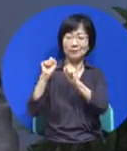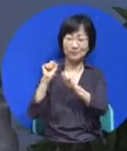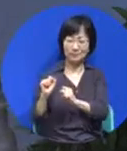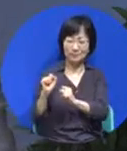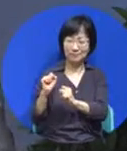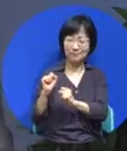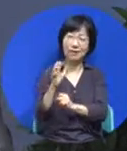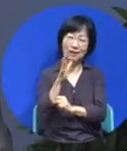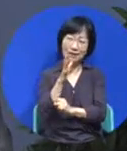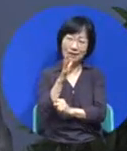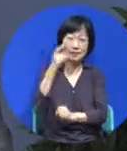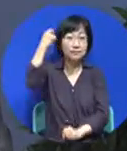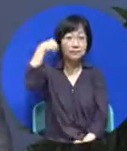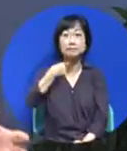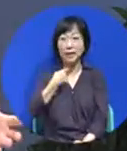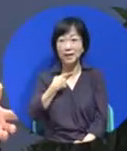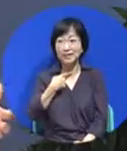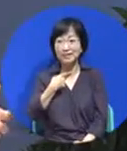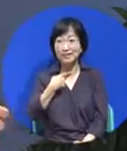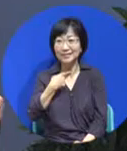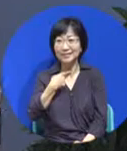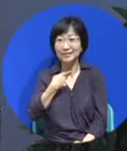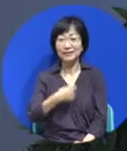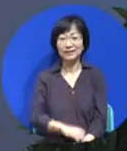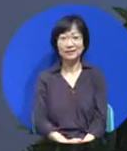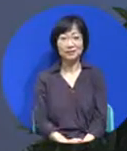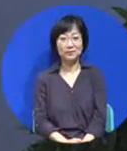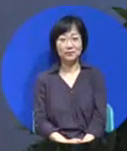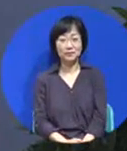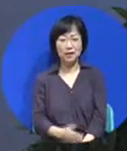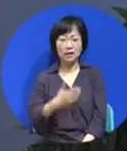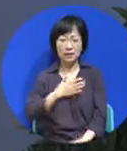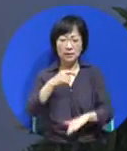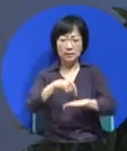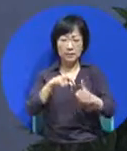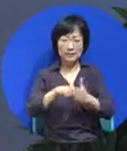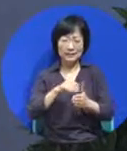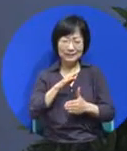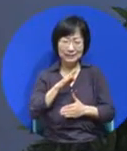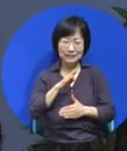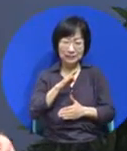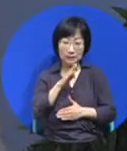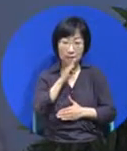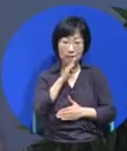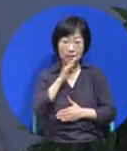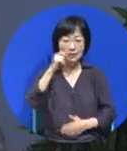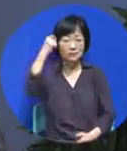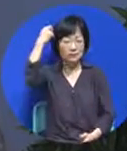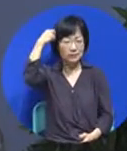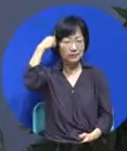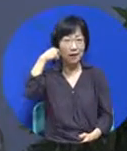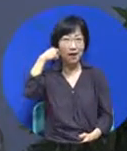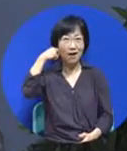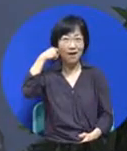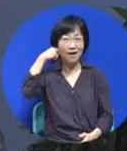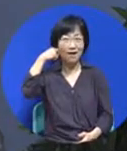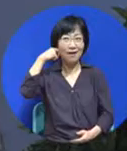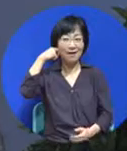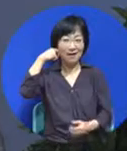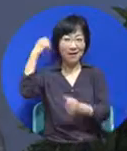He's sovereign, and He is with me. 이게 사실적으로 제게 느껴졌어요. I truly believe this and felt it as truth.